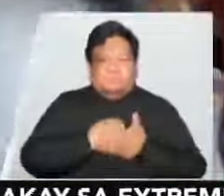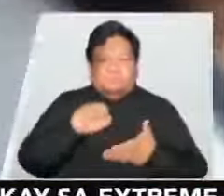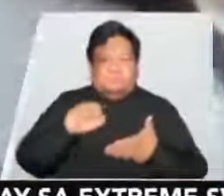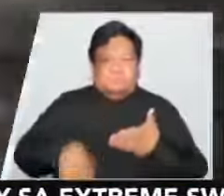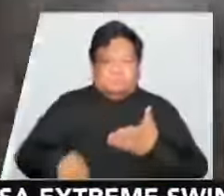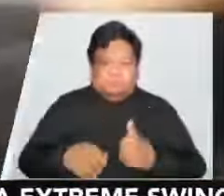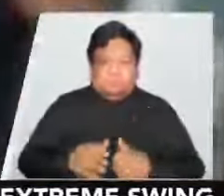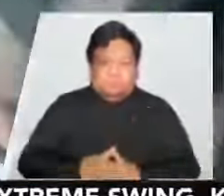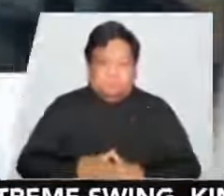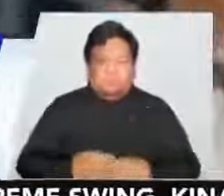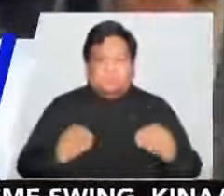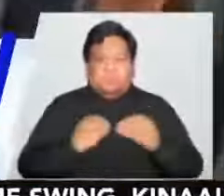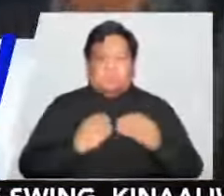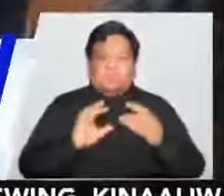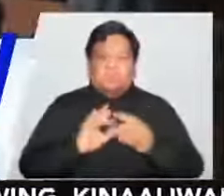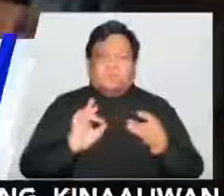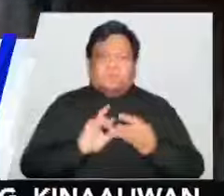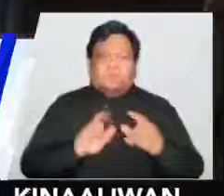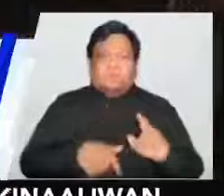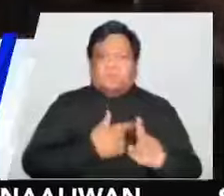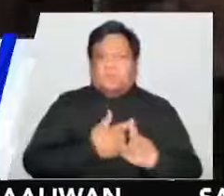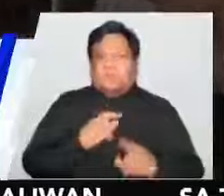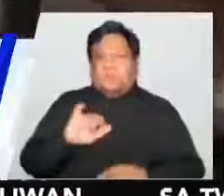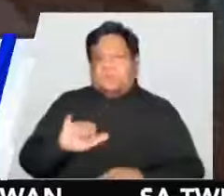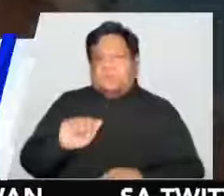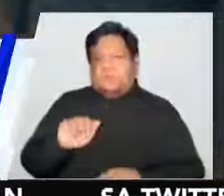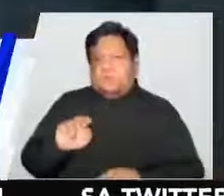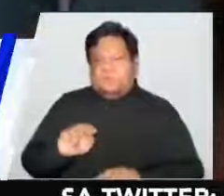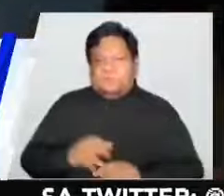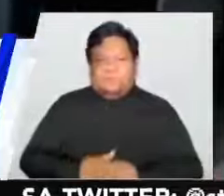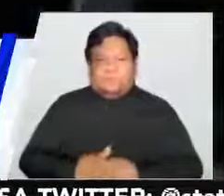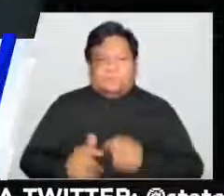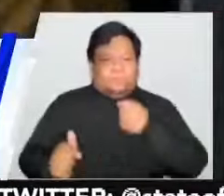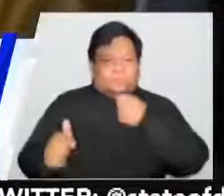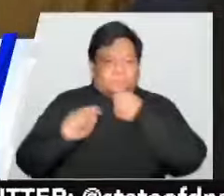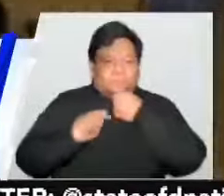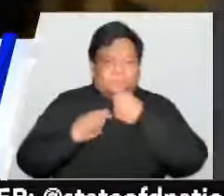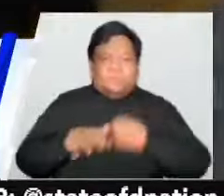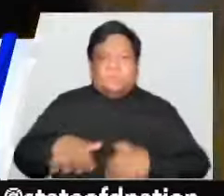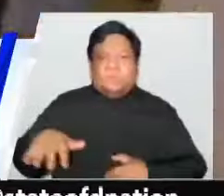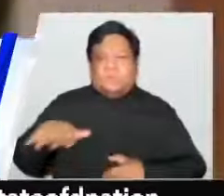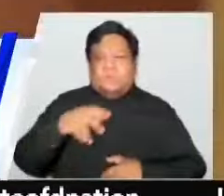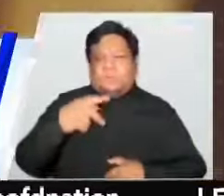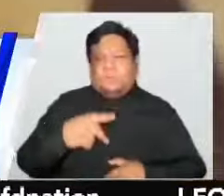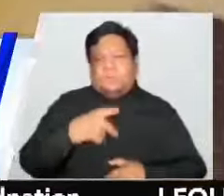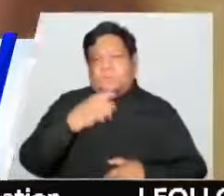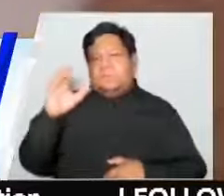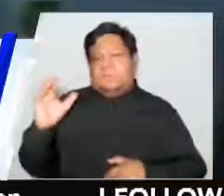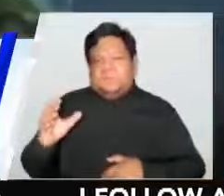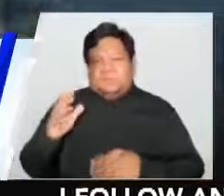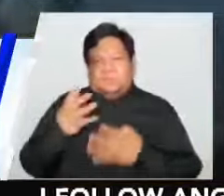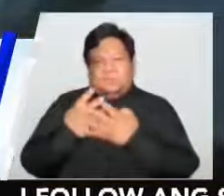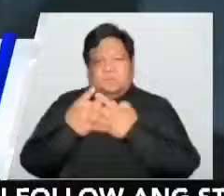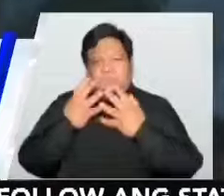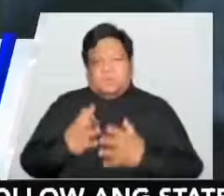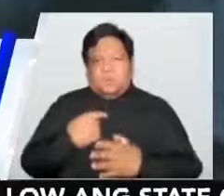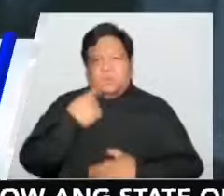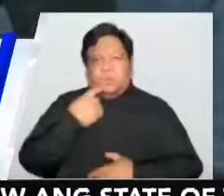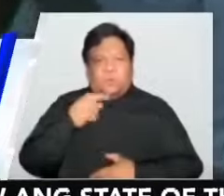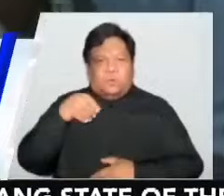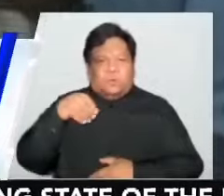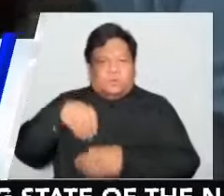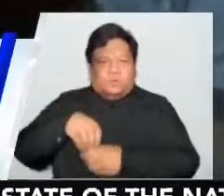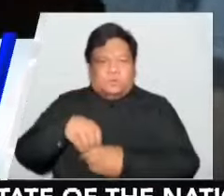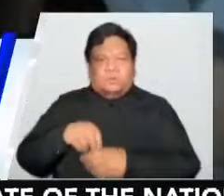Cruz balik Pasay City Jail female dormitory actes at negosyanteng si nery Naig Miranda dadalo sana siya sa